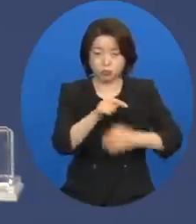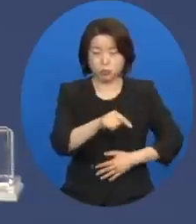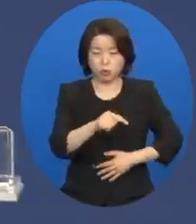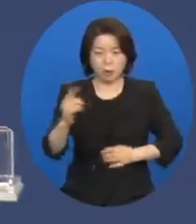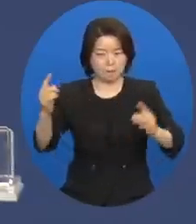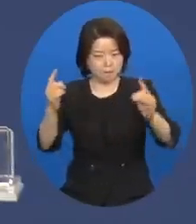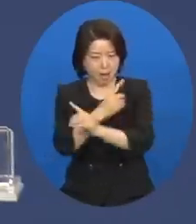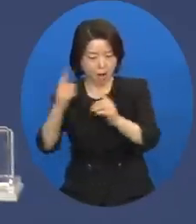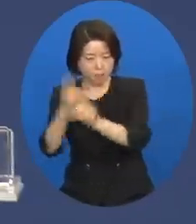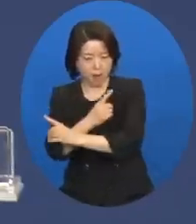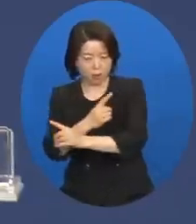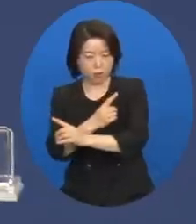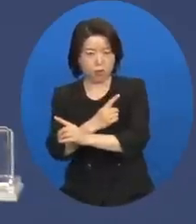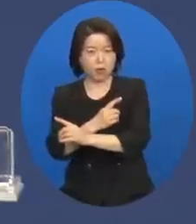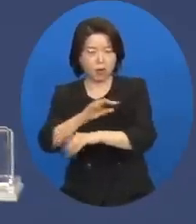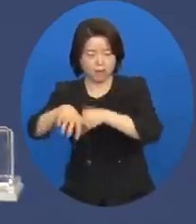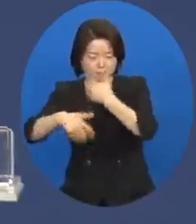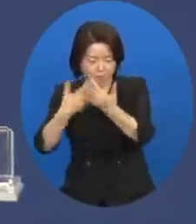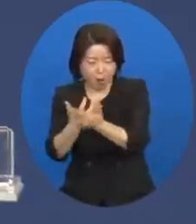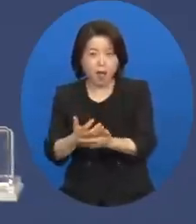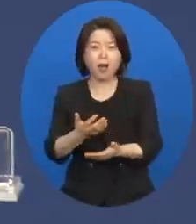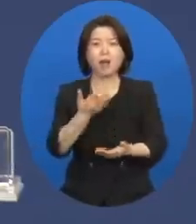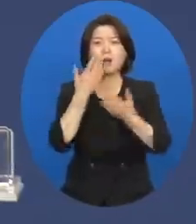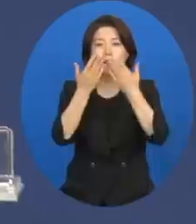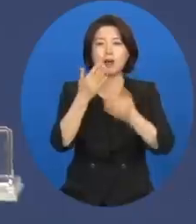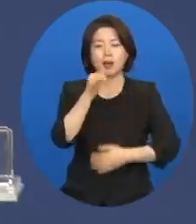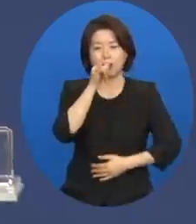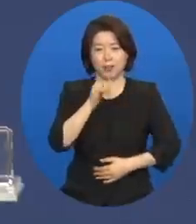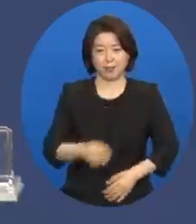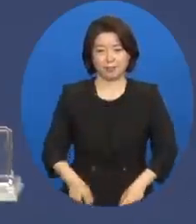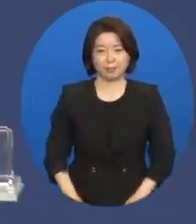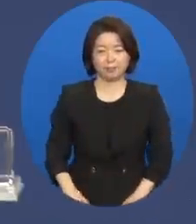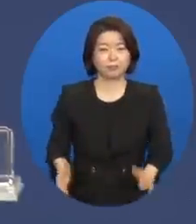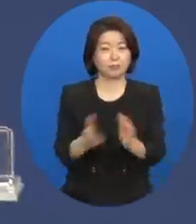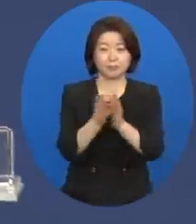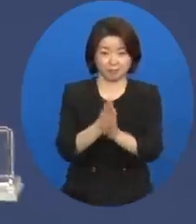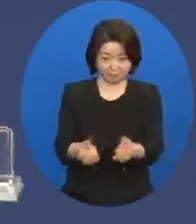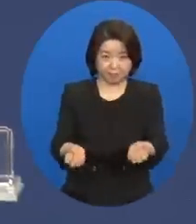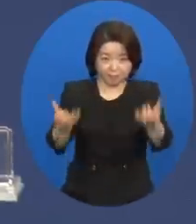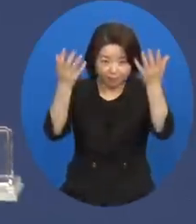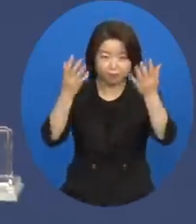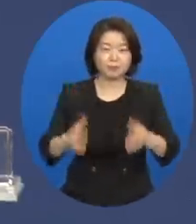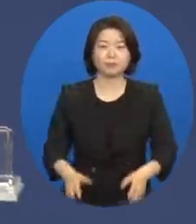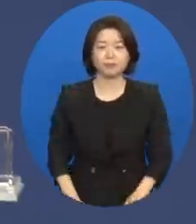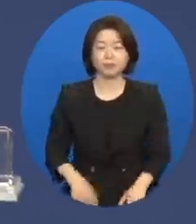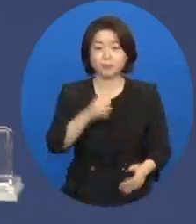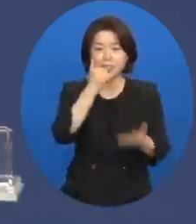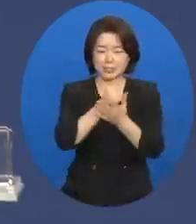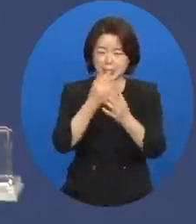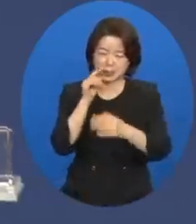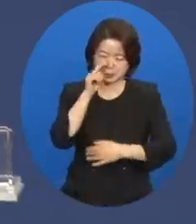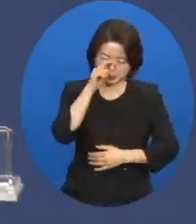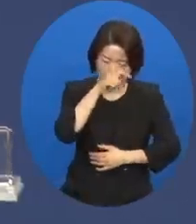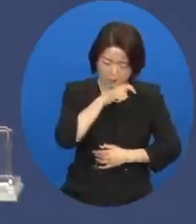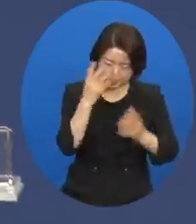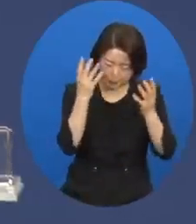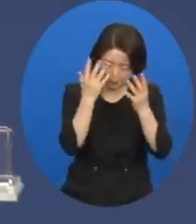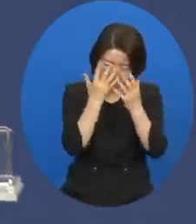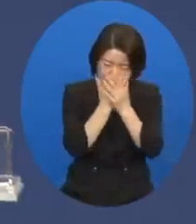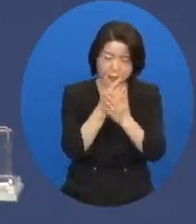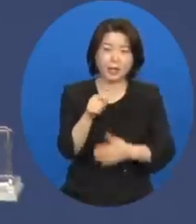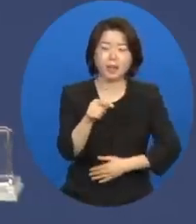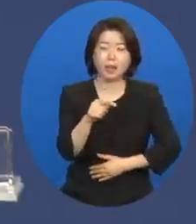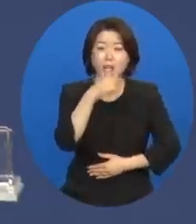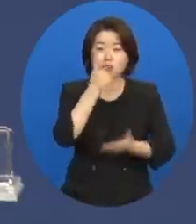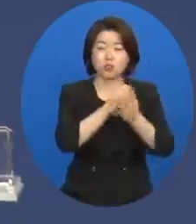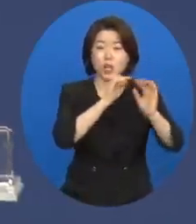영적인 대변혁이 일어나게 되는 것입니다. 할렐루야. 죄로 오염돼서 죄 아니고는